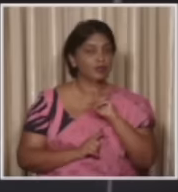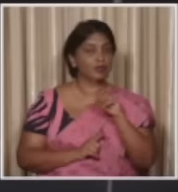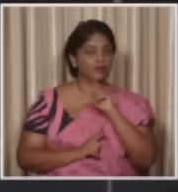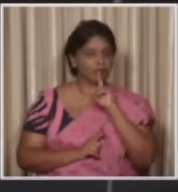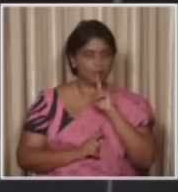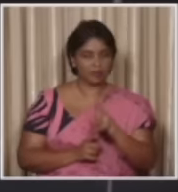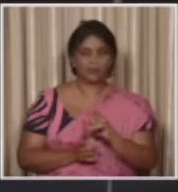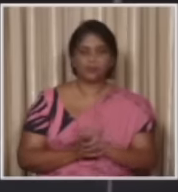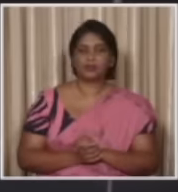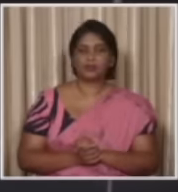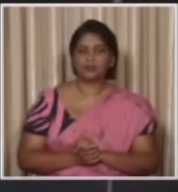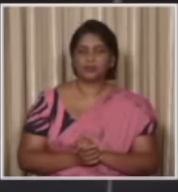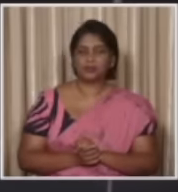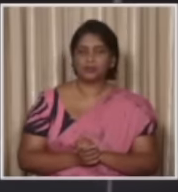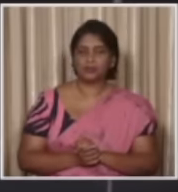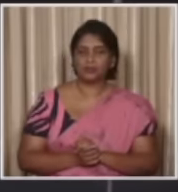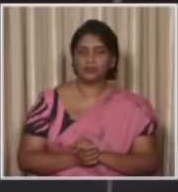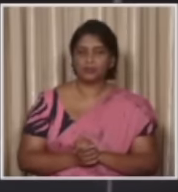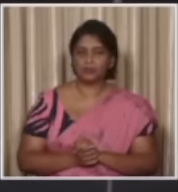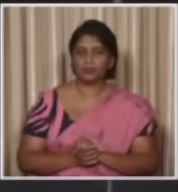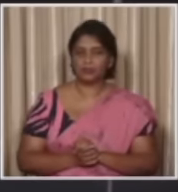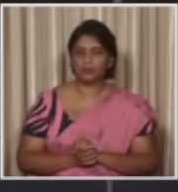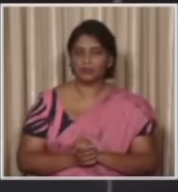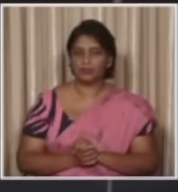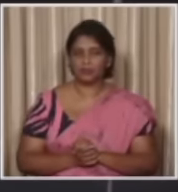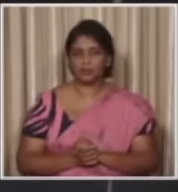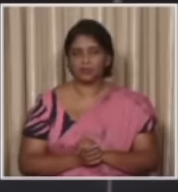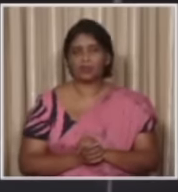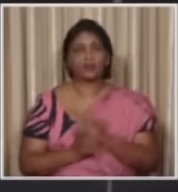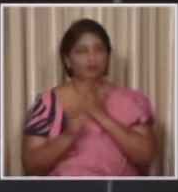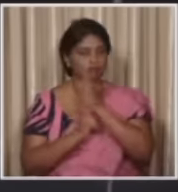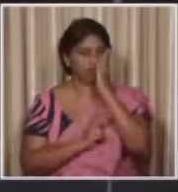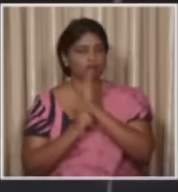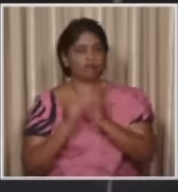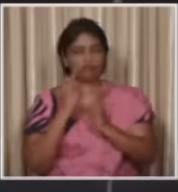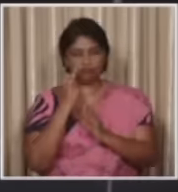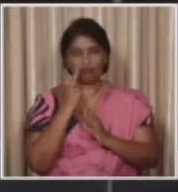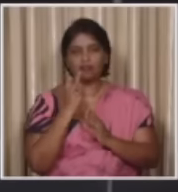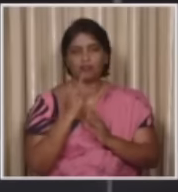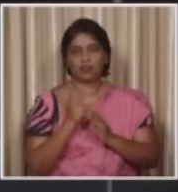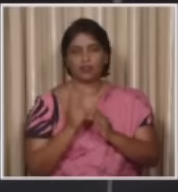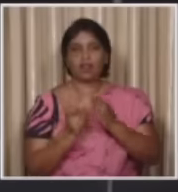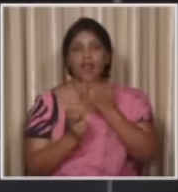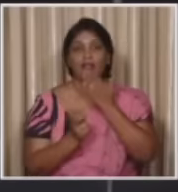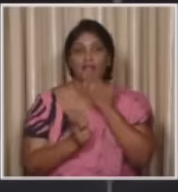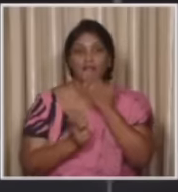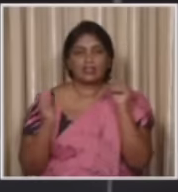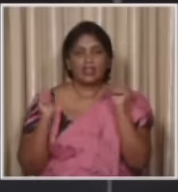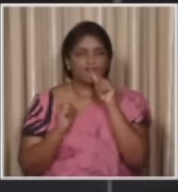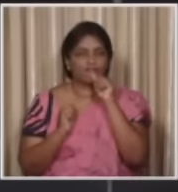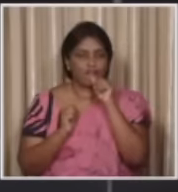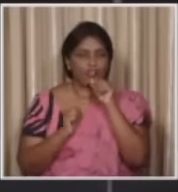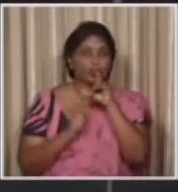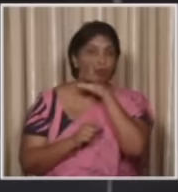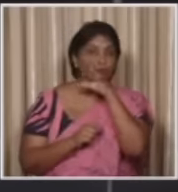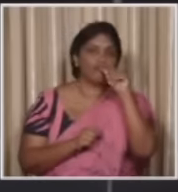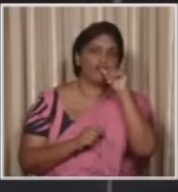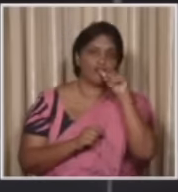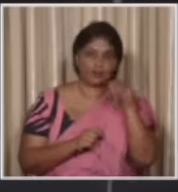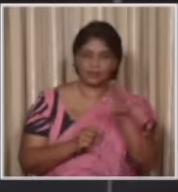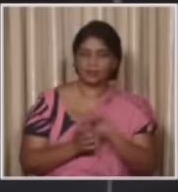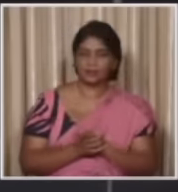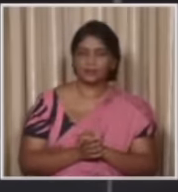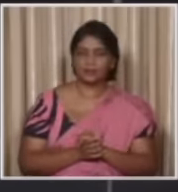තිබ්බා. ආ එතුමා කියනවා ඒකේ වර්ග දෙකක් තිනවලු. ඇල් වතුරු සහ උණු වතුරු කියලා. ඒක YouTube එකෙන් බලා